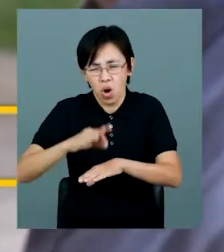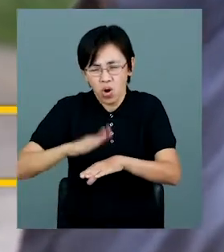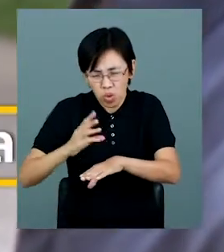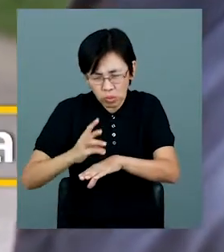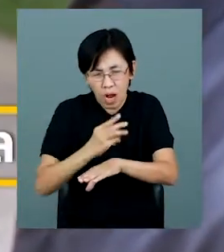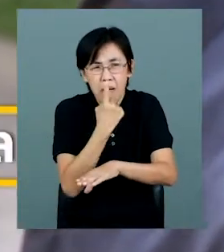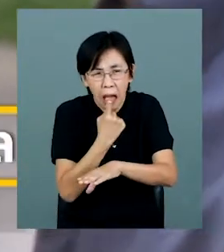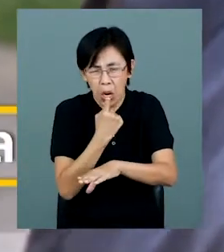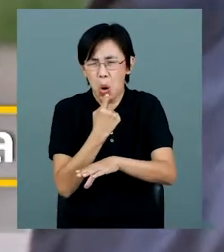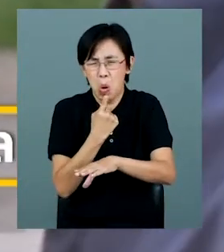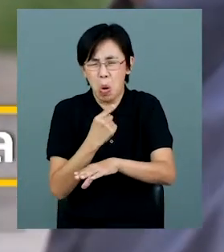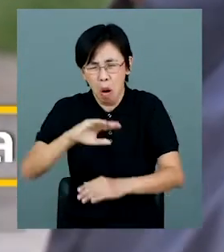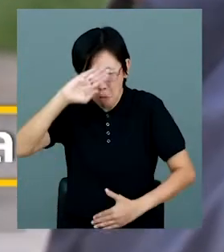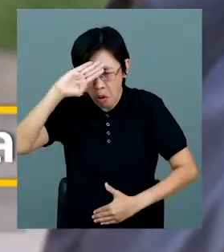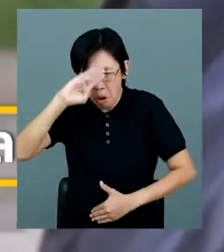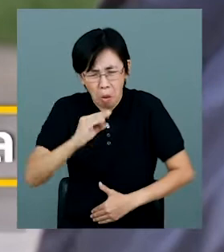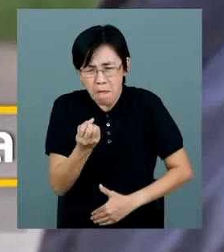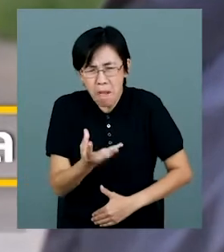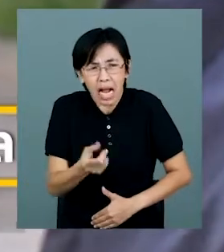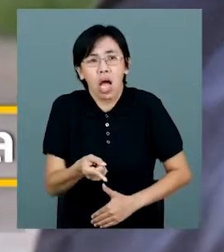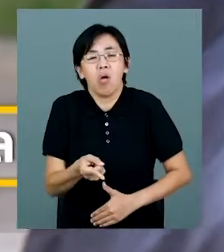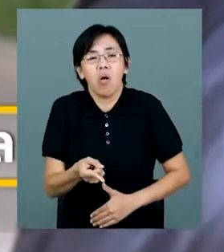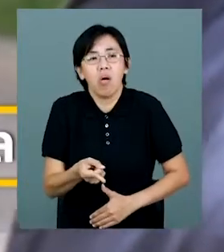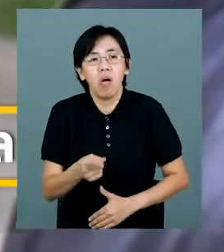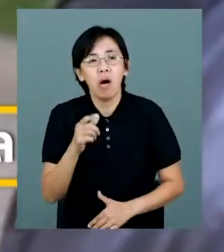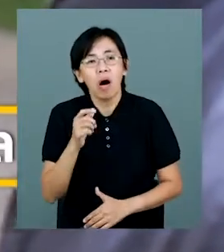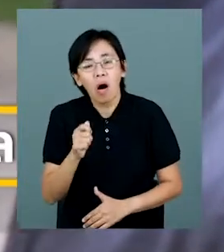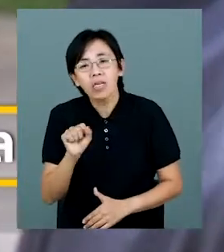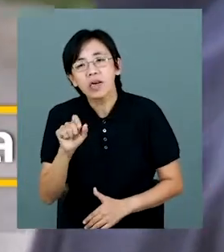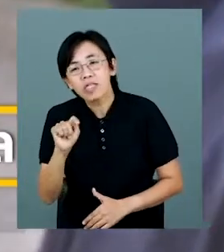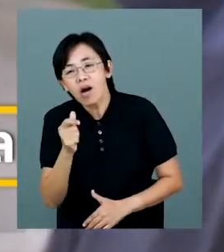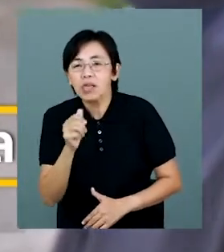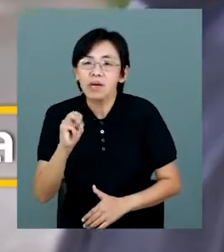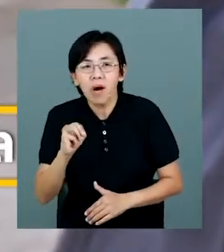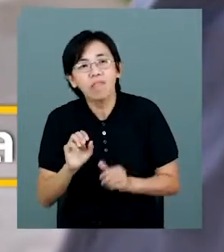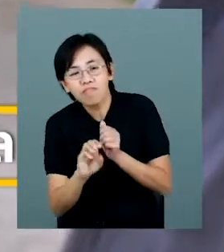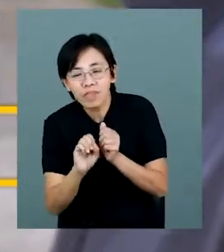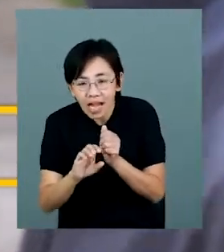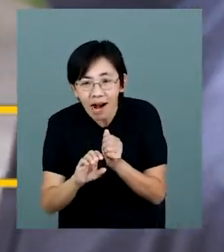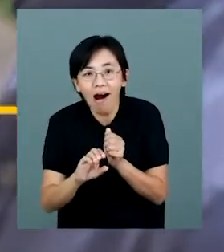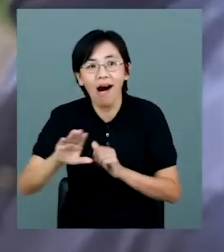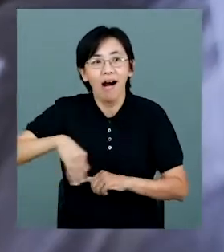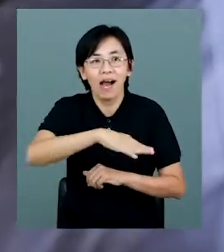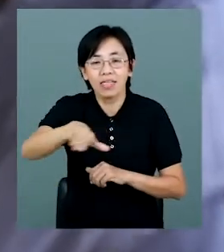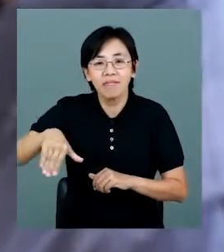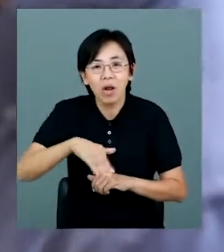ที่ไข้เลือดออกไม่มีเยอะมาก ครับ แต่เรามามีอสต.เราลงในพื้นที่เราให้ความรู้เราแนะนำให้เข